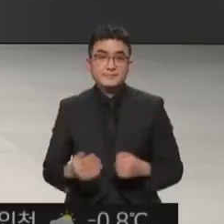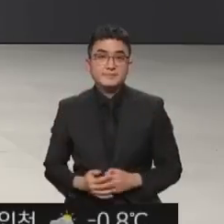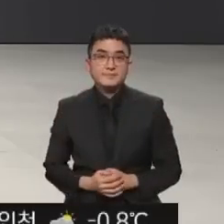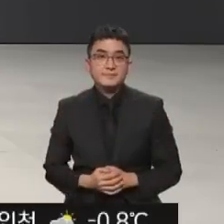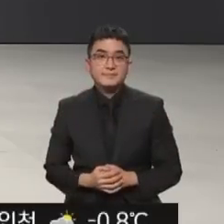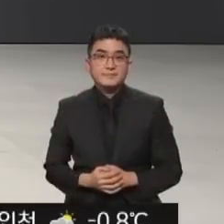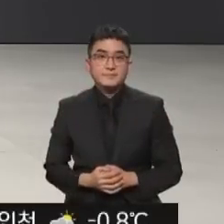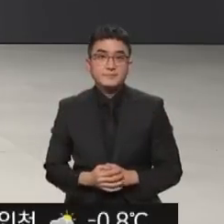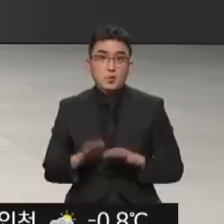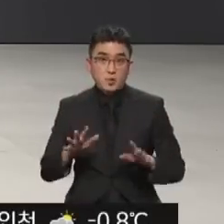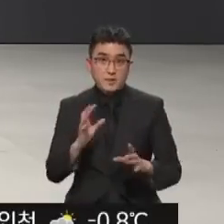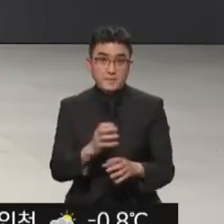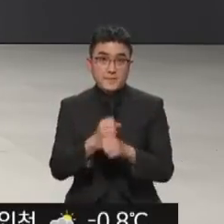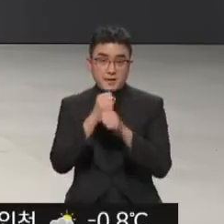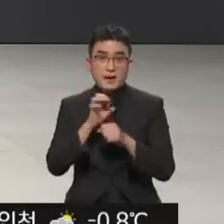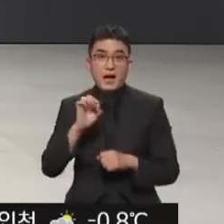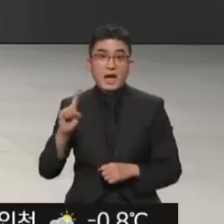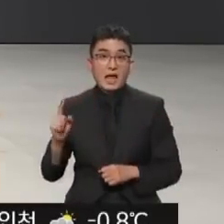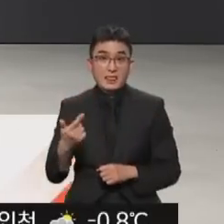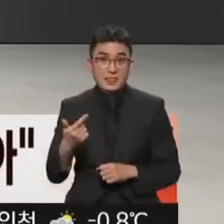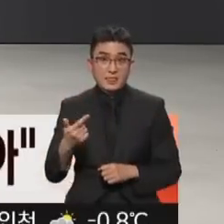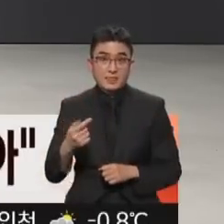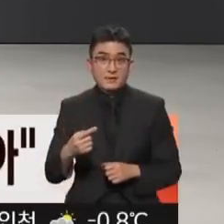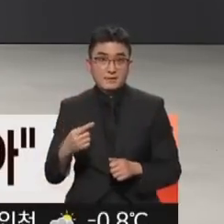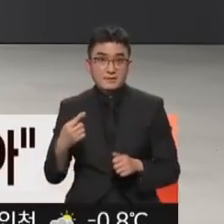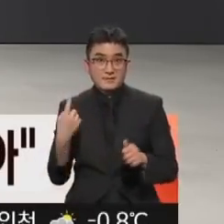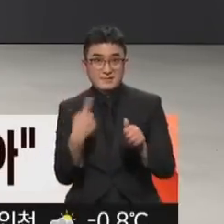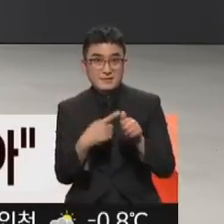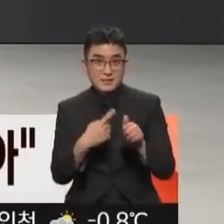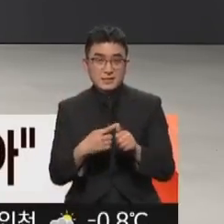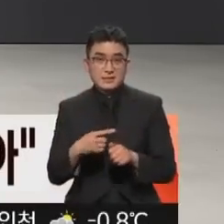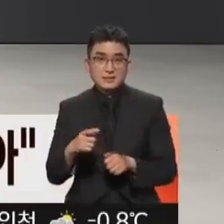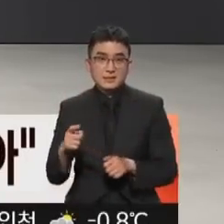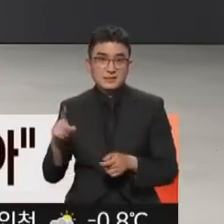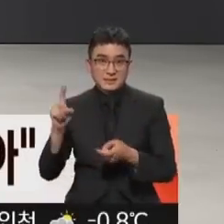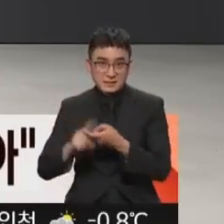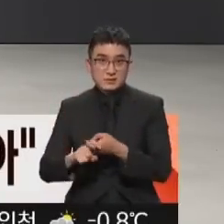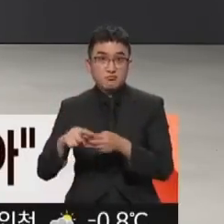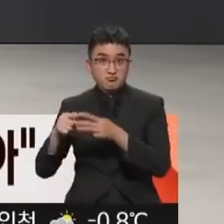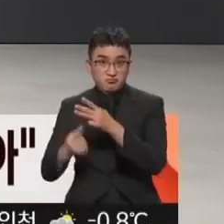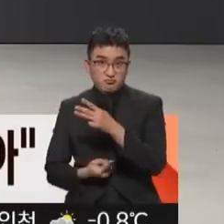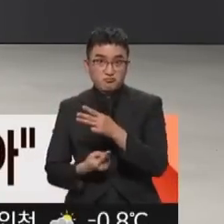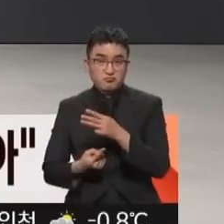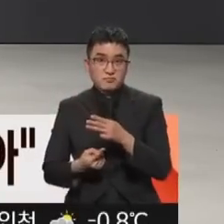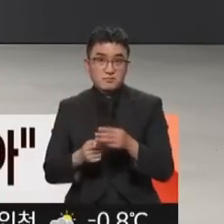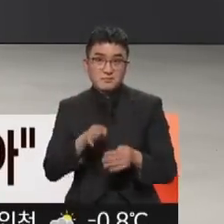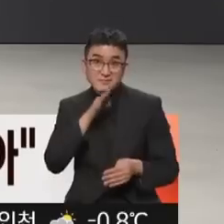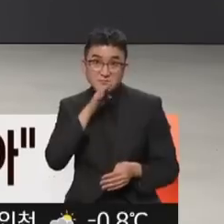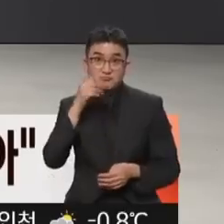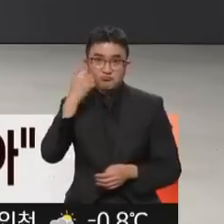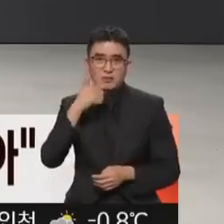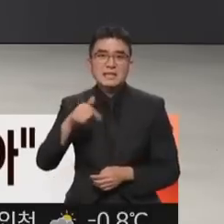하겠습니다. 오늘 발제는 이렇게 정리합니다. 안철수 의원 저격한 친윤계, 윤심은 김기현,